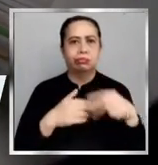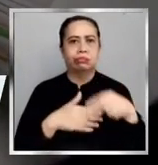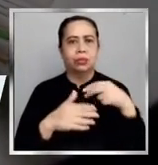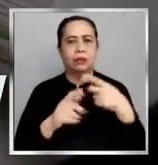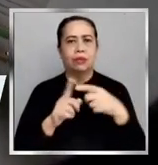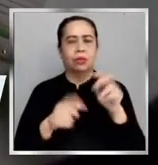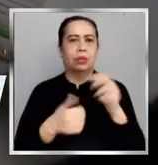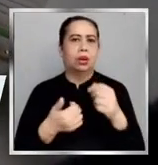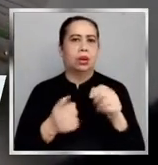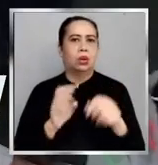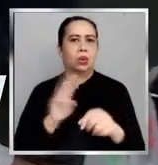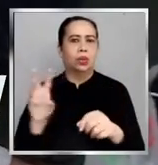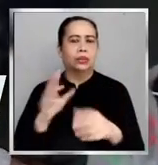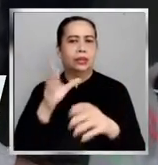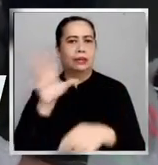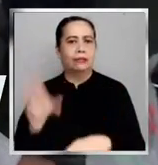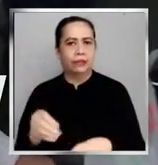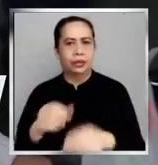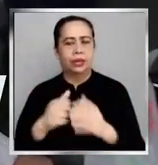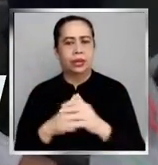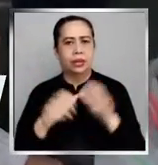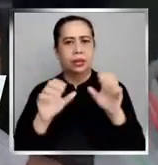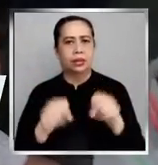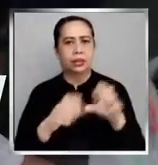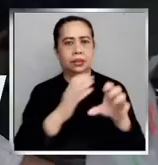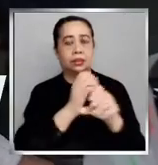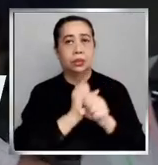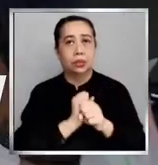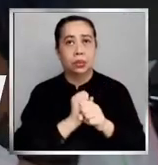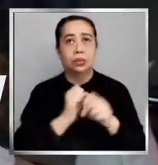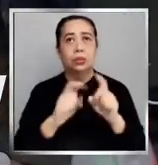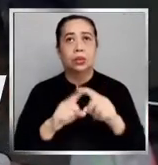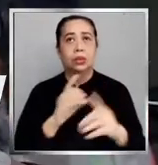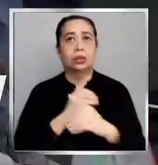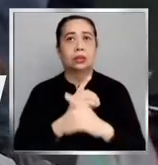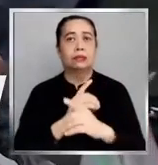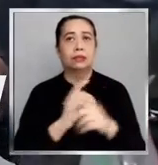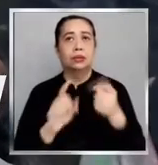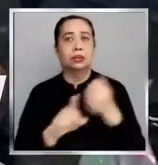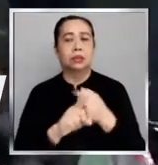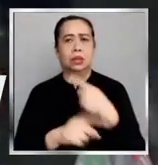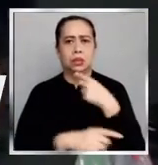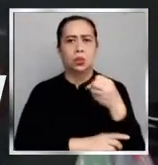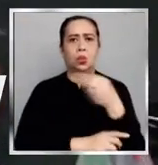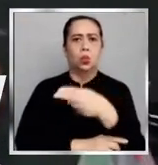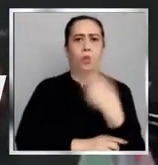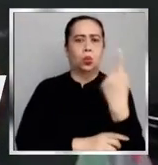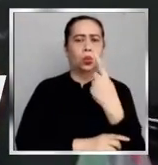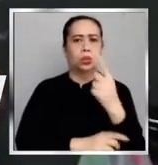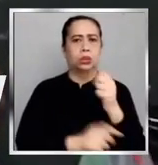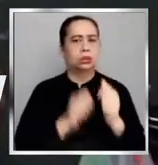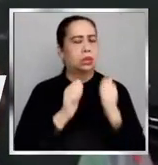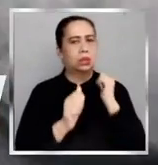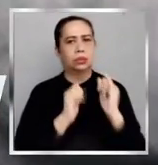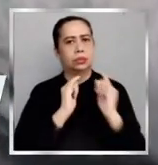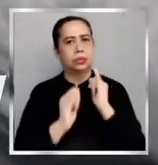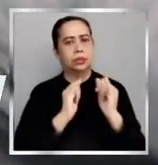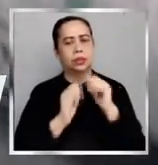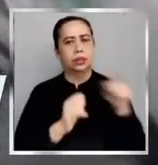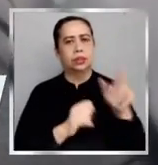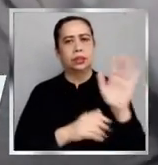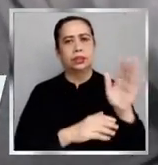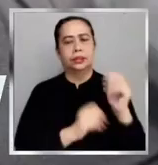ang padala. Arestado ang dalawang kukuhasal na nito. Depensa ng isa na pag-utusan lamang sila, tumanggi namang magsalita ang kanyang